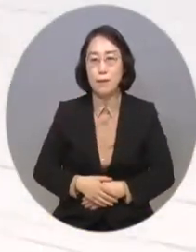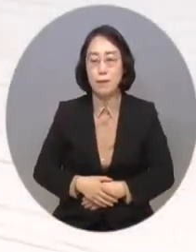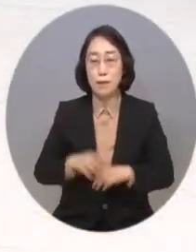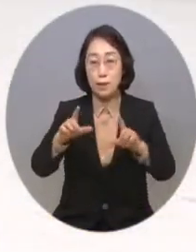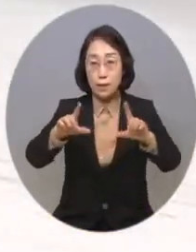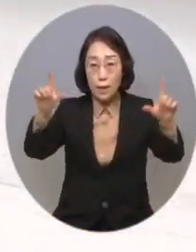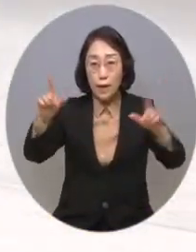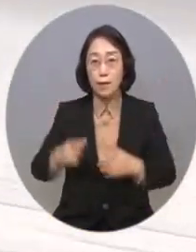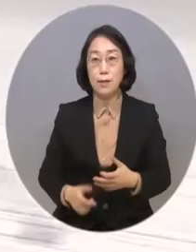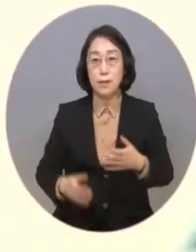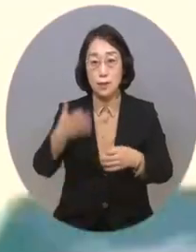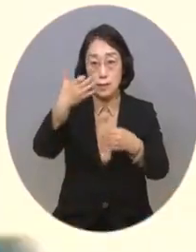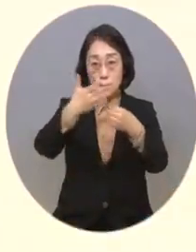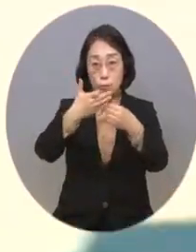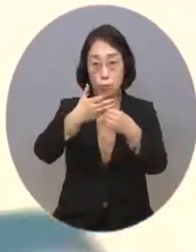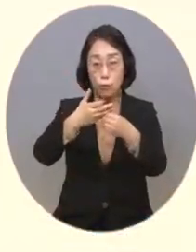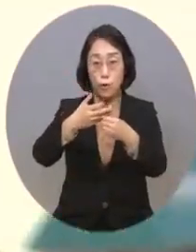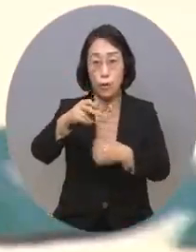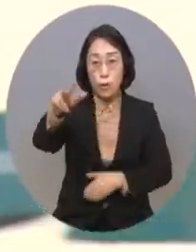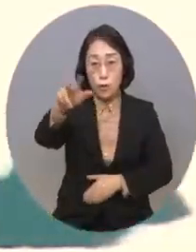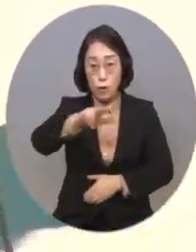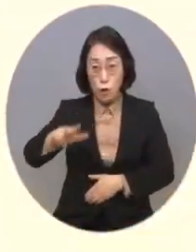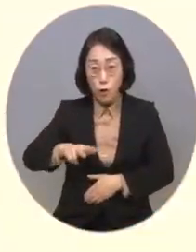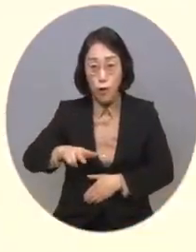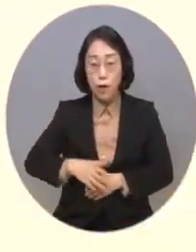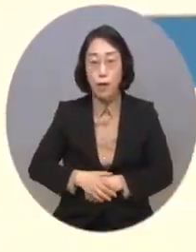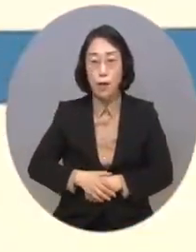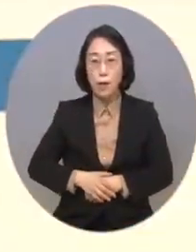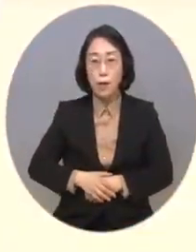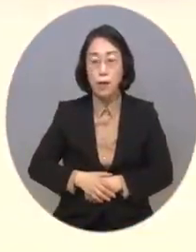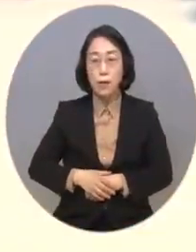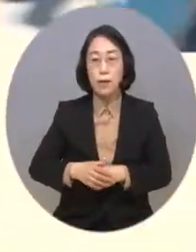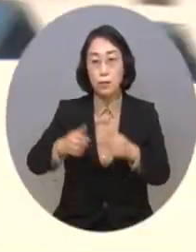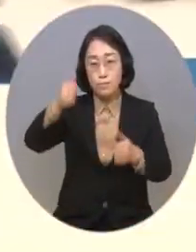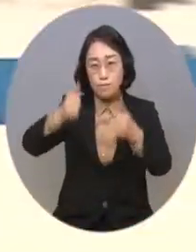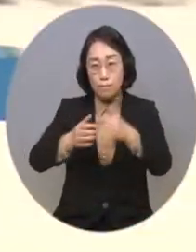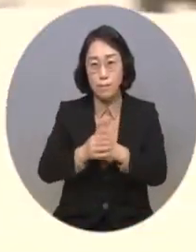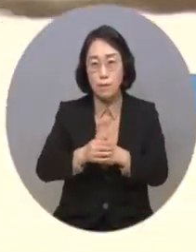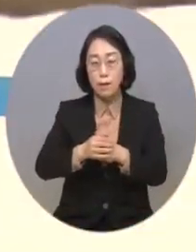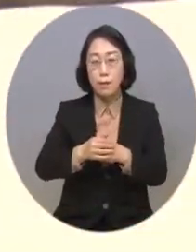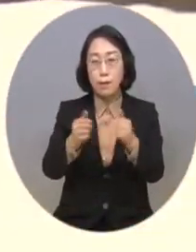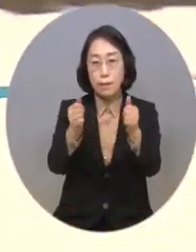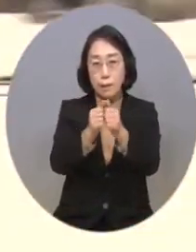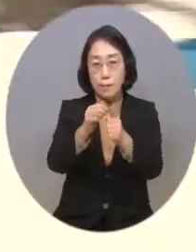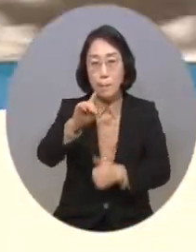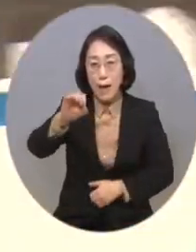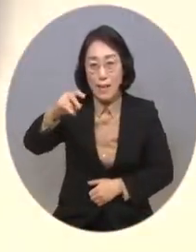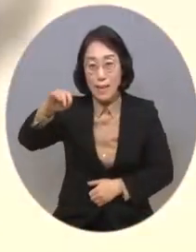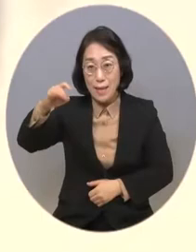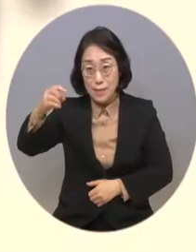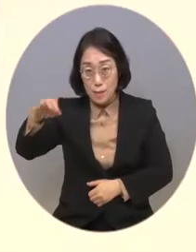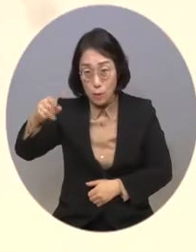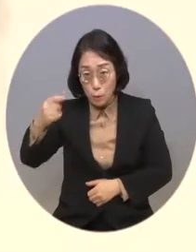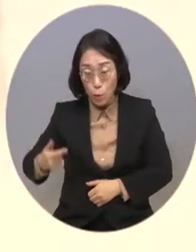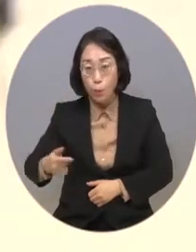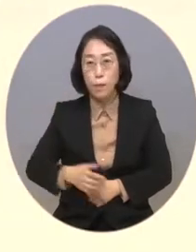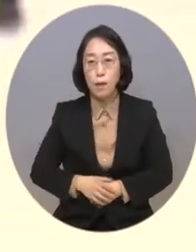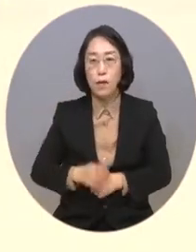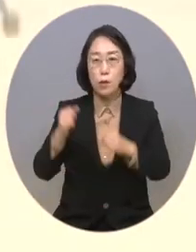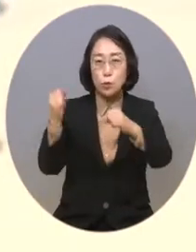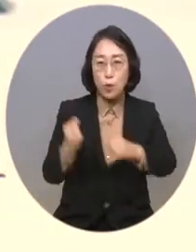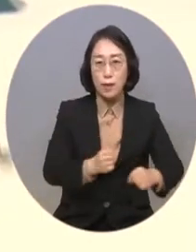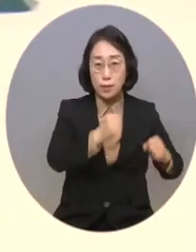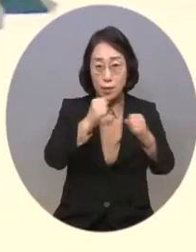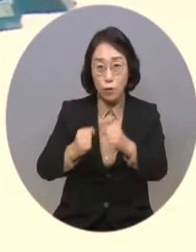이날 제19회 전국장애인 동계체전에서 두 선수는 남자 바이애슬론 스프린트 4.5km 좌식 경기에